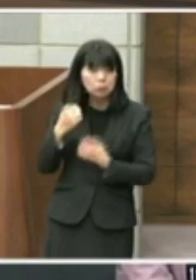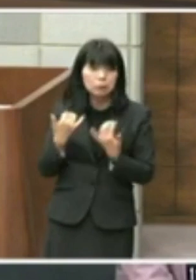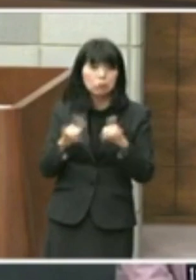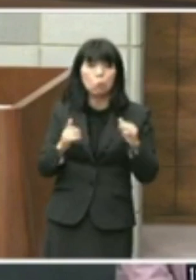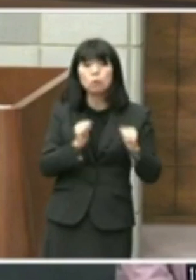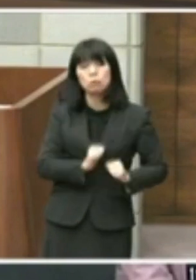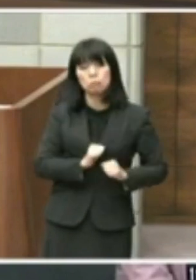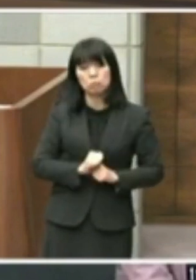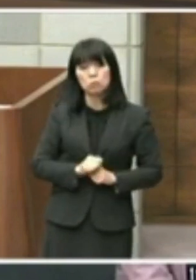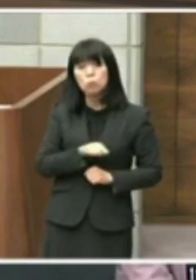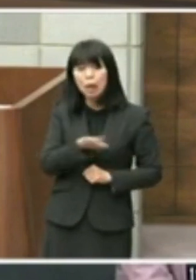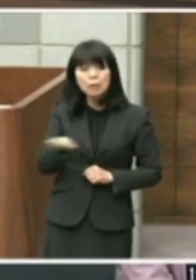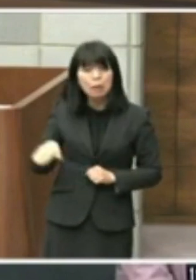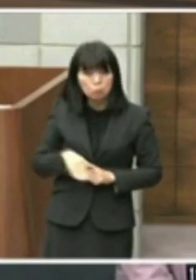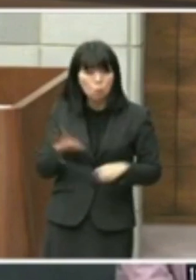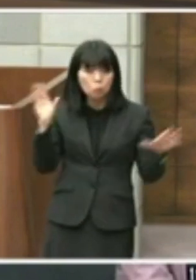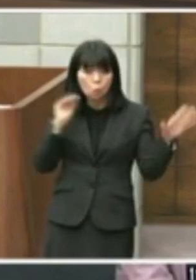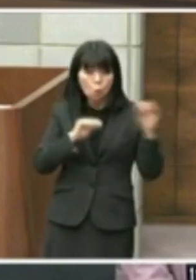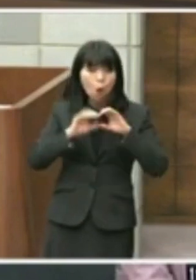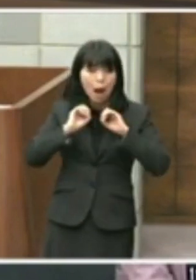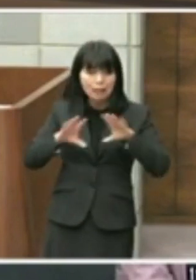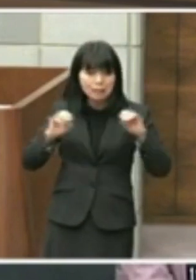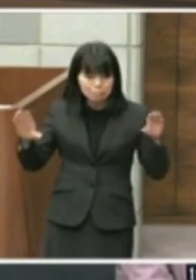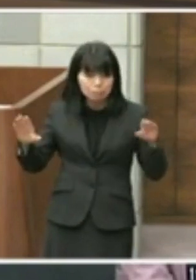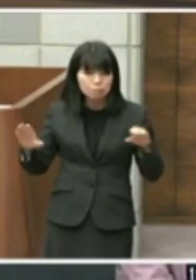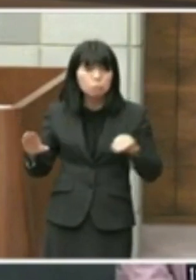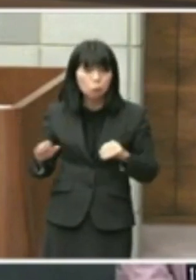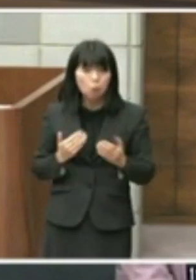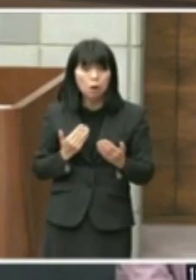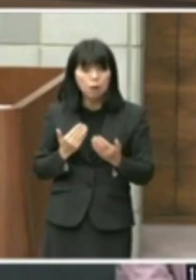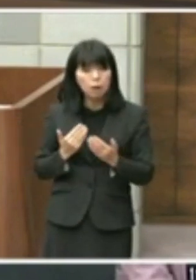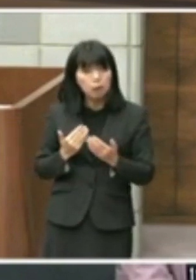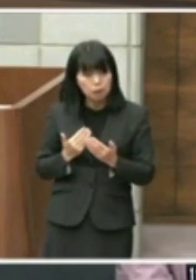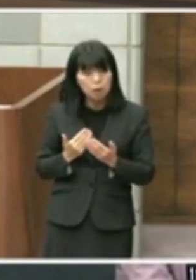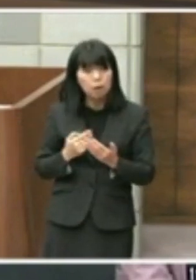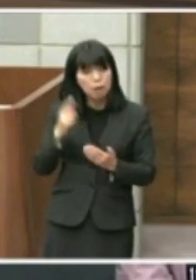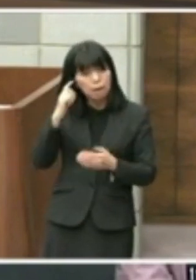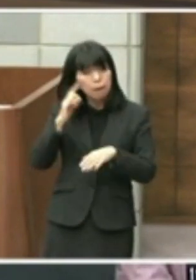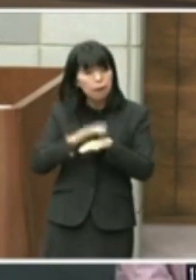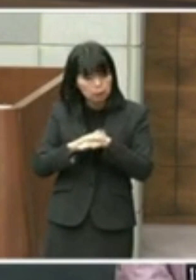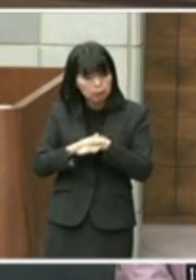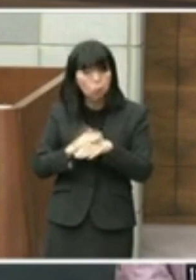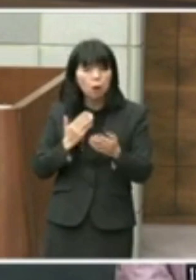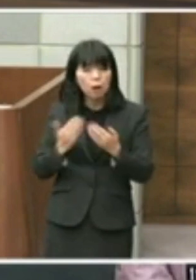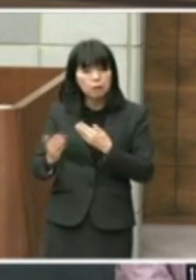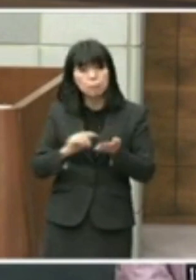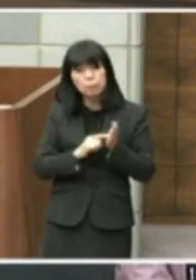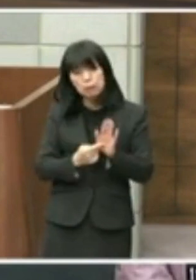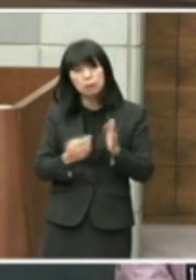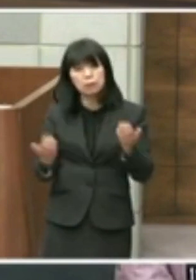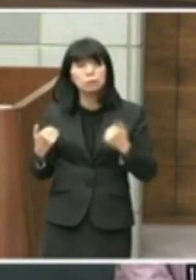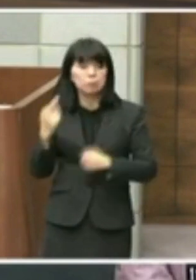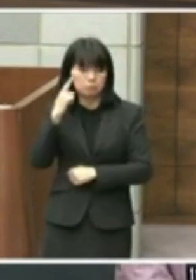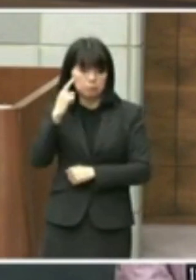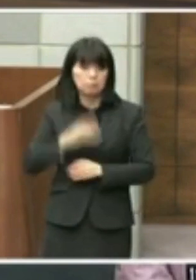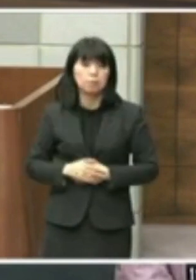の情報発信というか見解をこう明確にしていくということは大事かなというふうに思います。